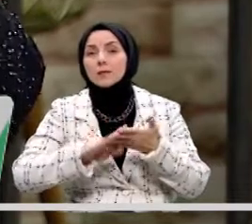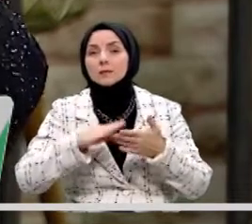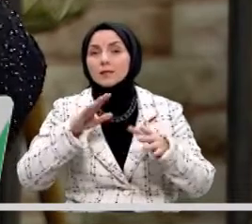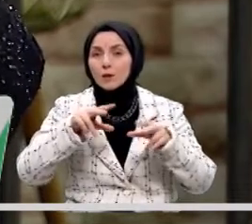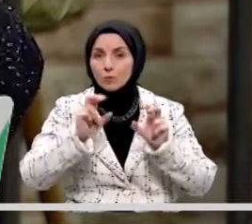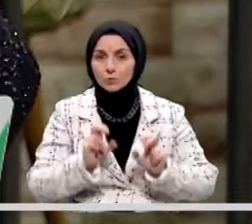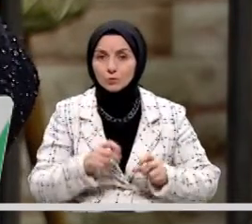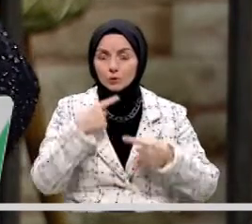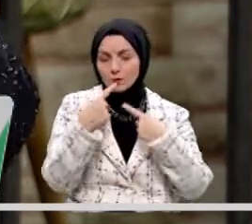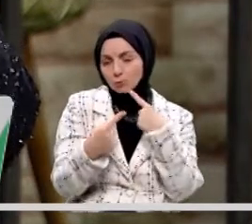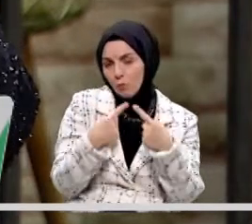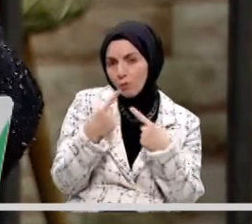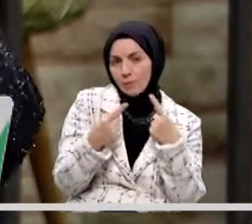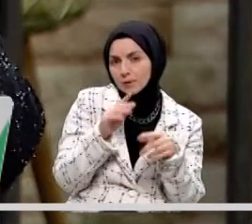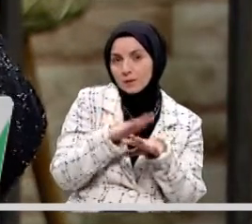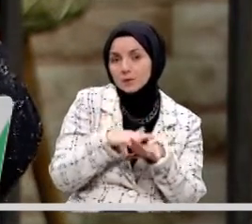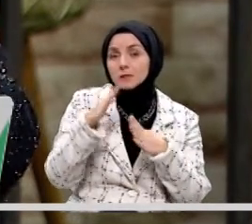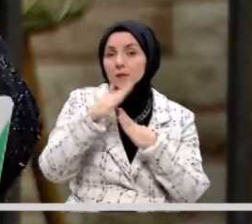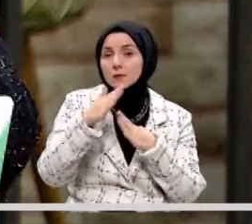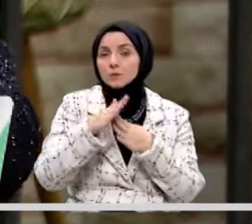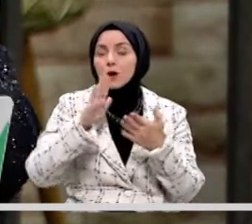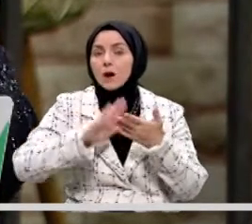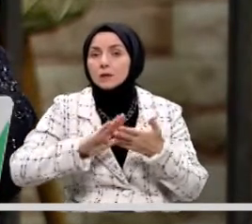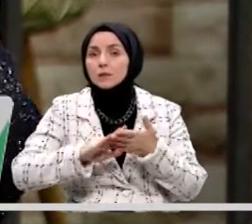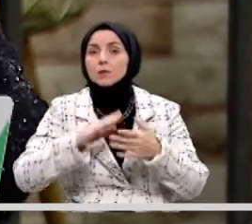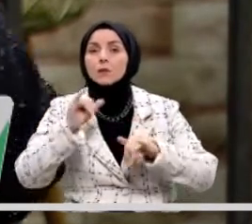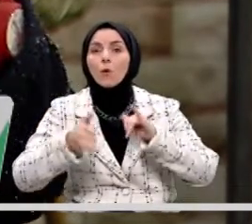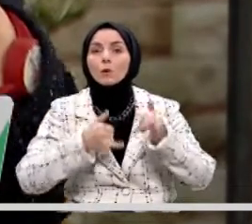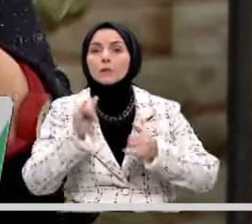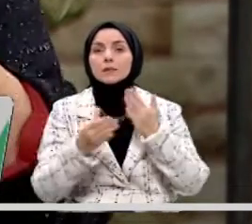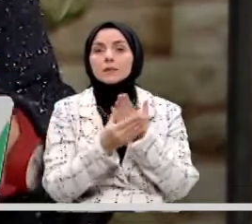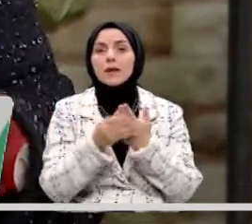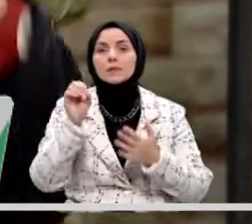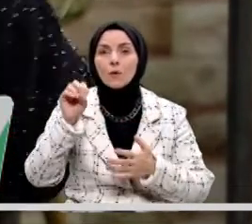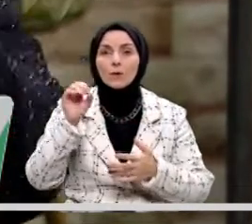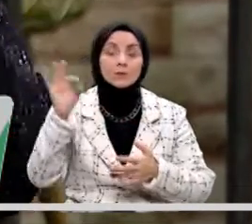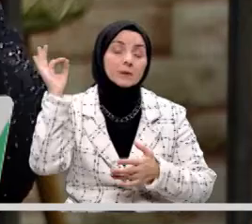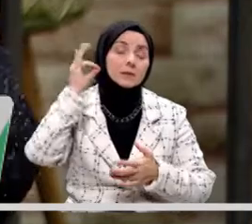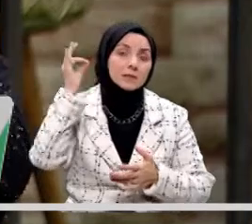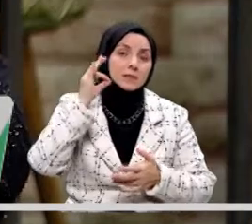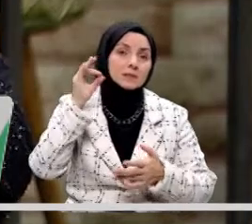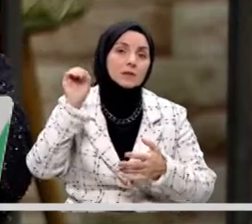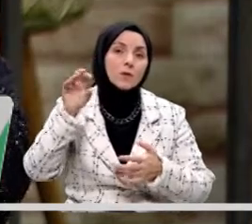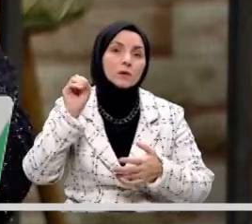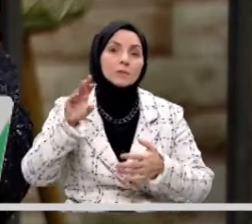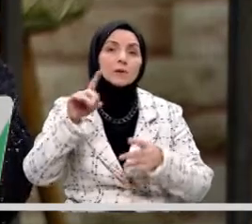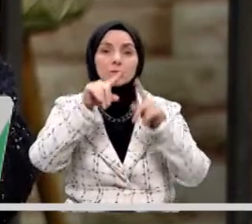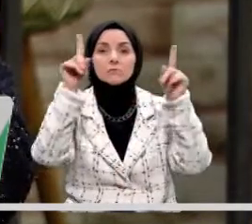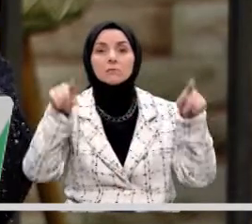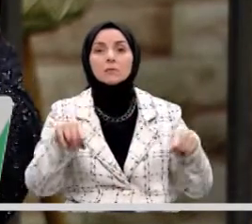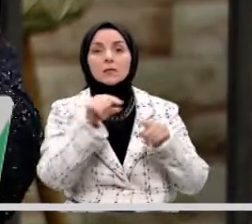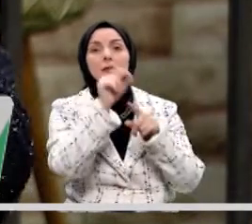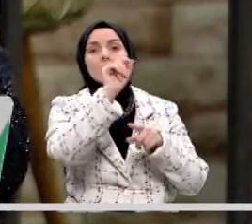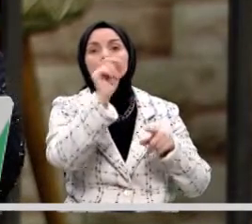telifsiz arkadaşlarıyla oynasın Derste öğretmeni dinlesin öğretmenin tahtaya yazdığını defterine yazsın sınıfta